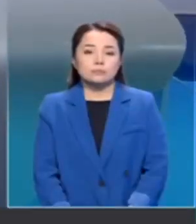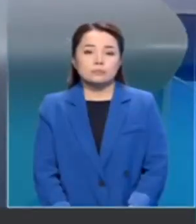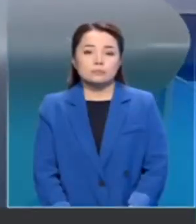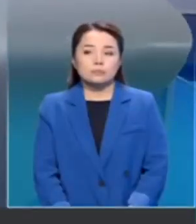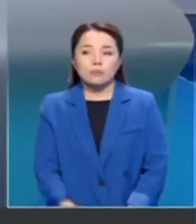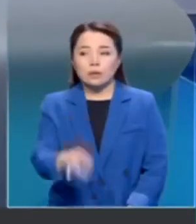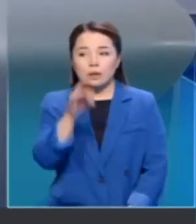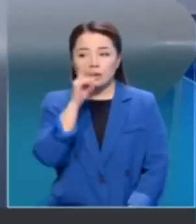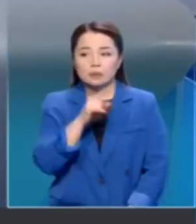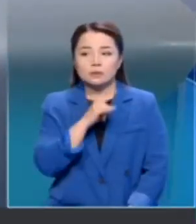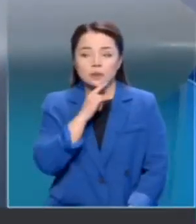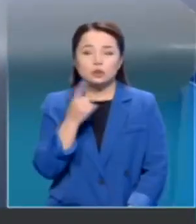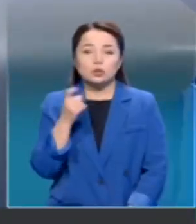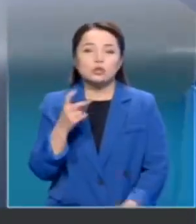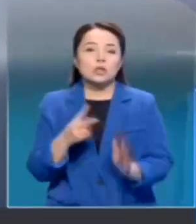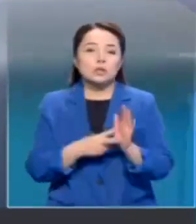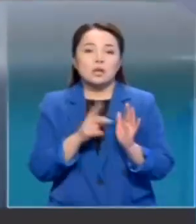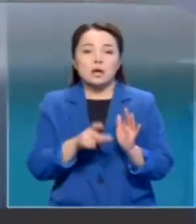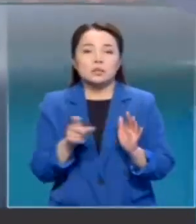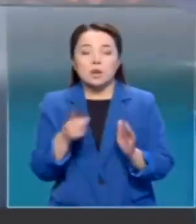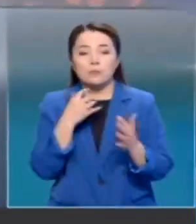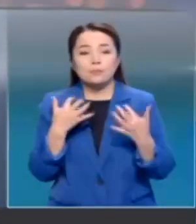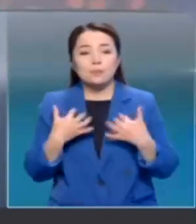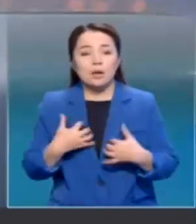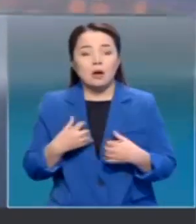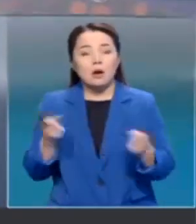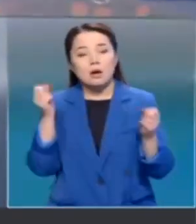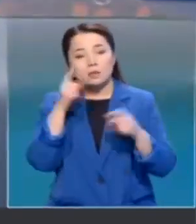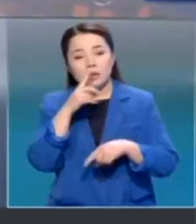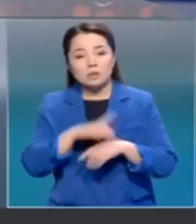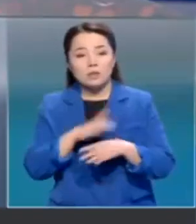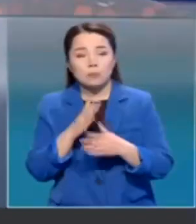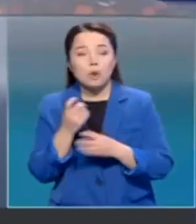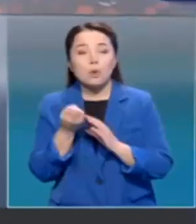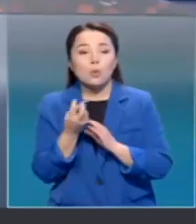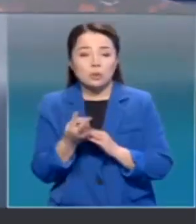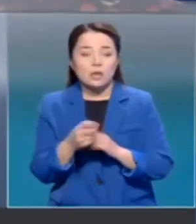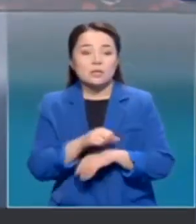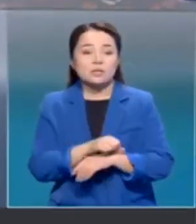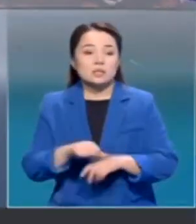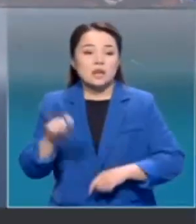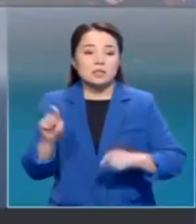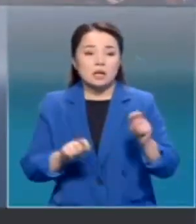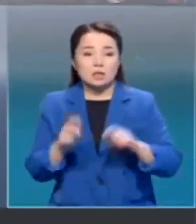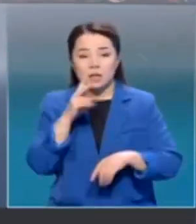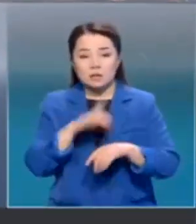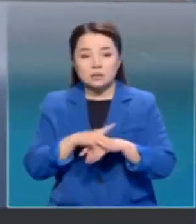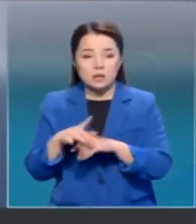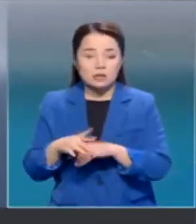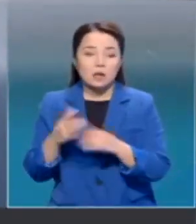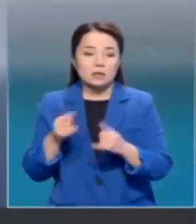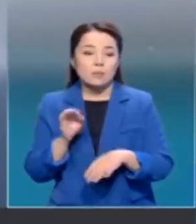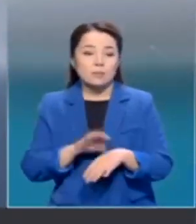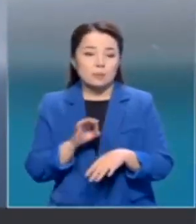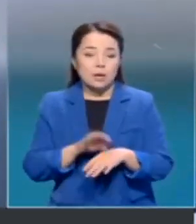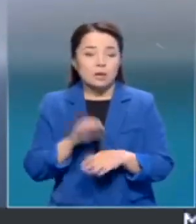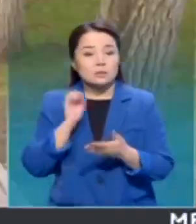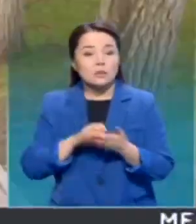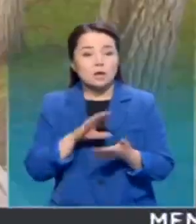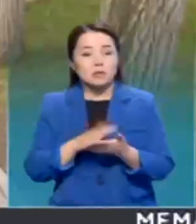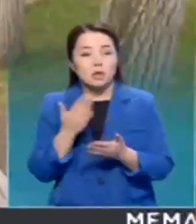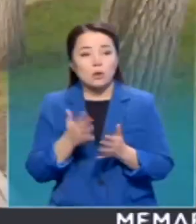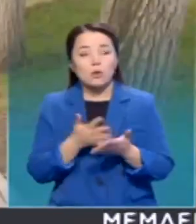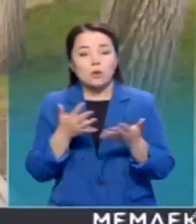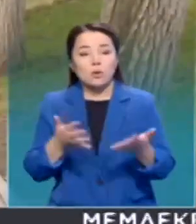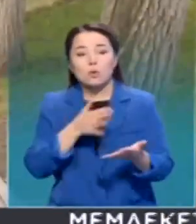Ежалтарын ойса, Қазақстанда 307 адамнан қызылша ауру анықталды. Оның 12-сі сырттан келгендер. Дәрігерлер індетке шалдыққандардың саны әлде